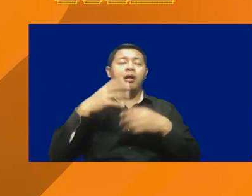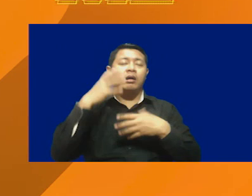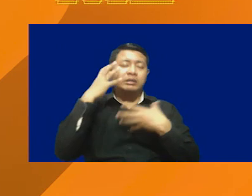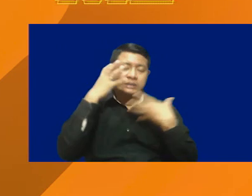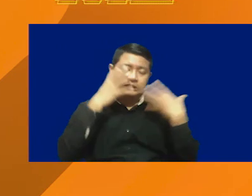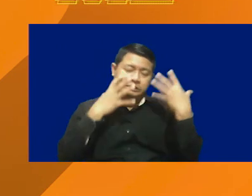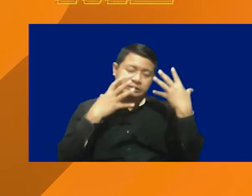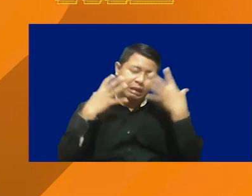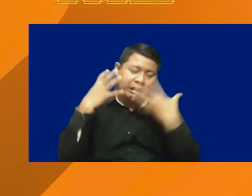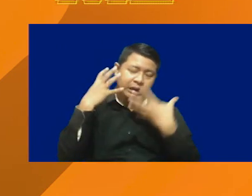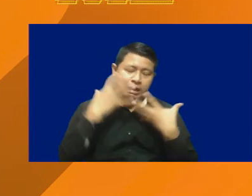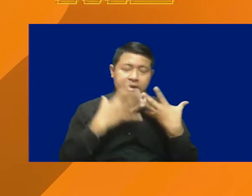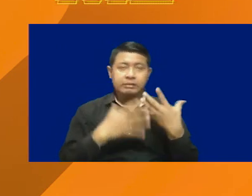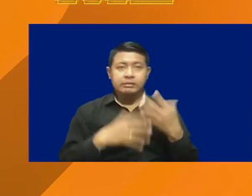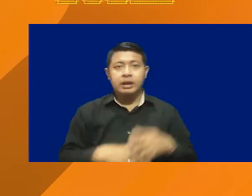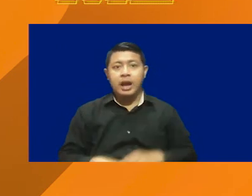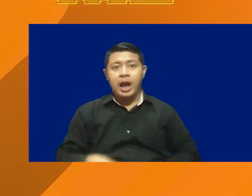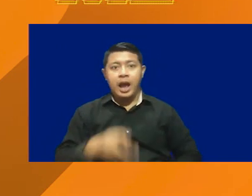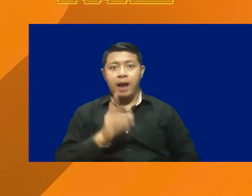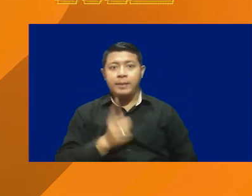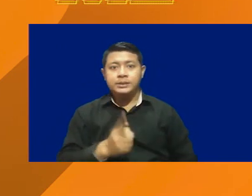membawa sengsara.